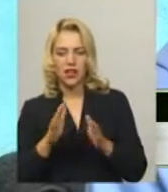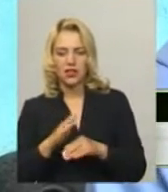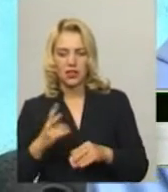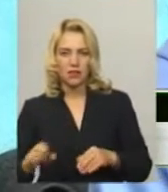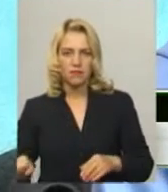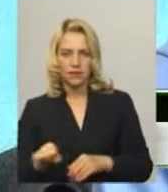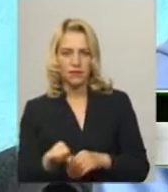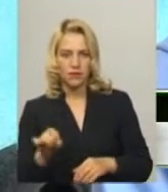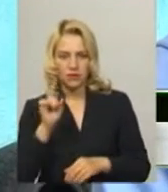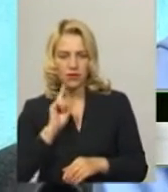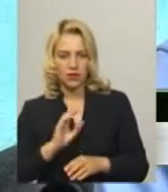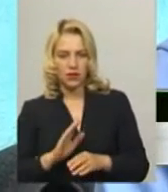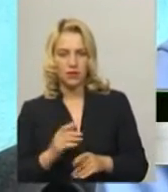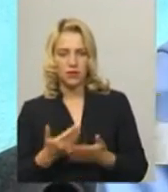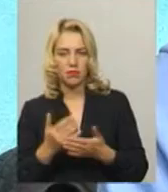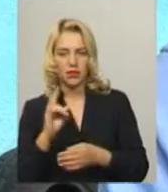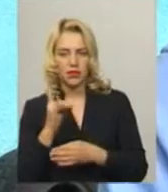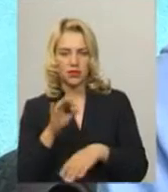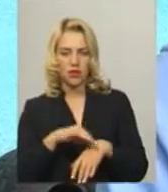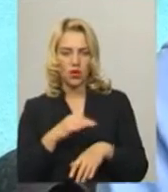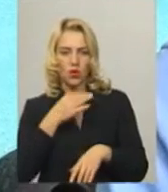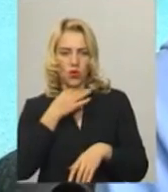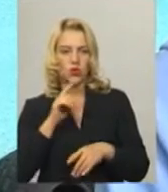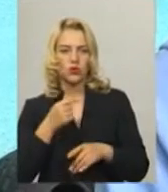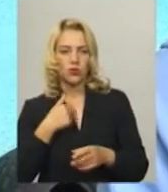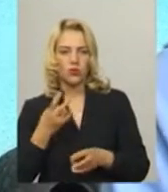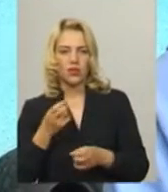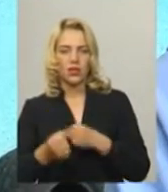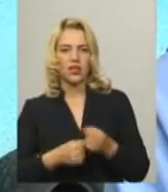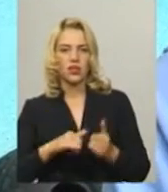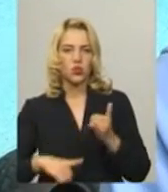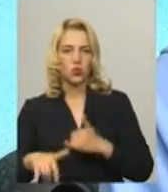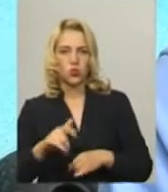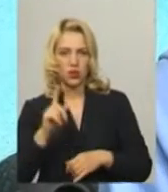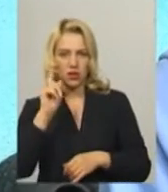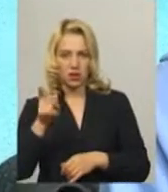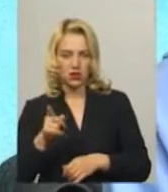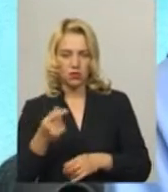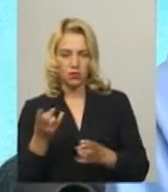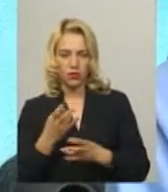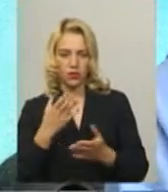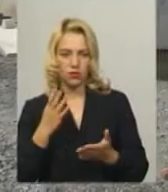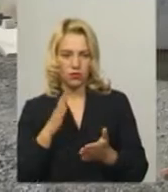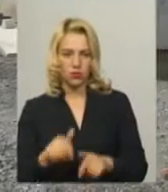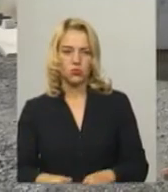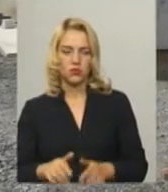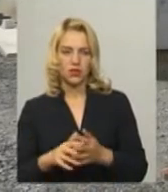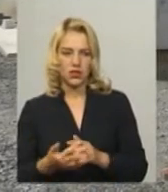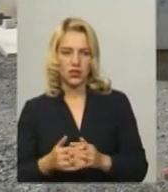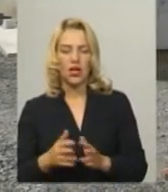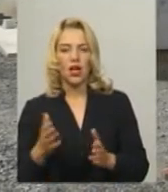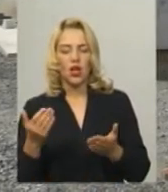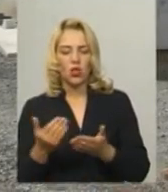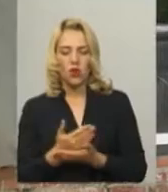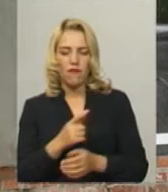їх зводити. От, наприклад, заболіла дитина горло, чи що, що ми маємо їхати кудись? нас потрібно бути в селі. Нову амбулаторію